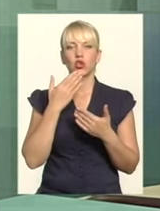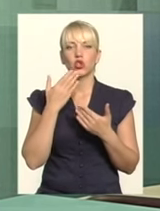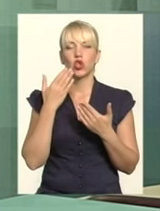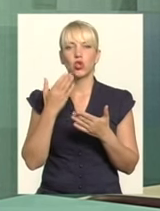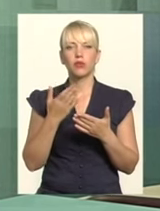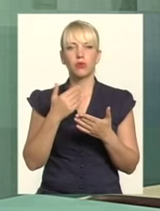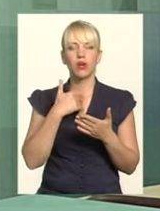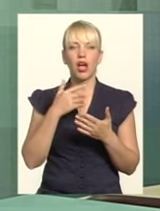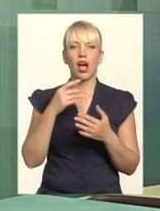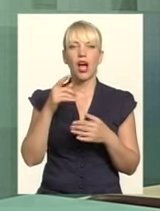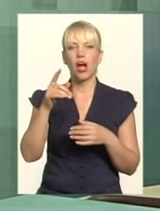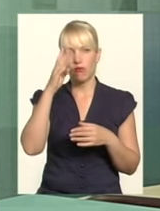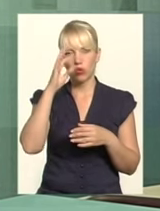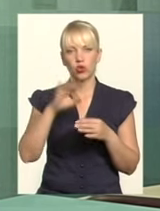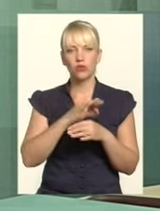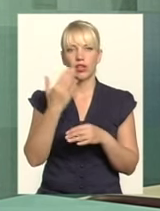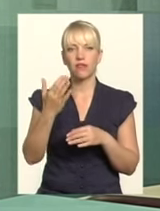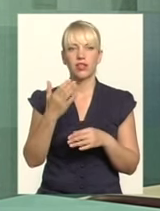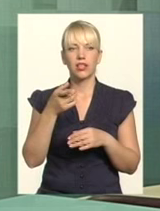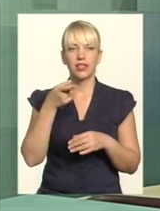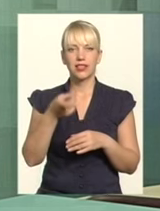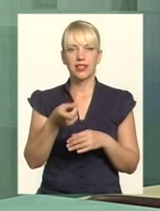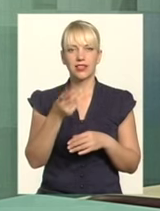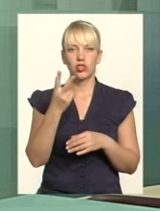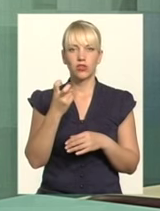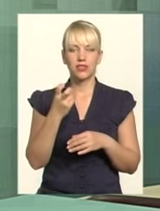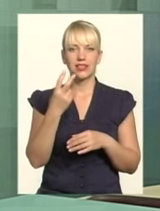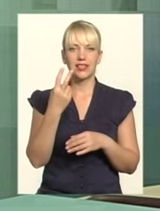В чоловіка яка розмір пенсії?